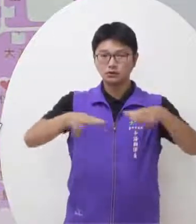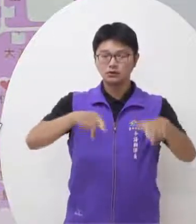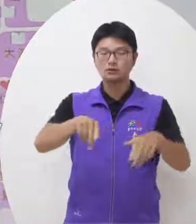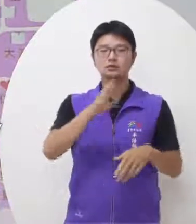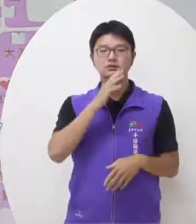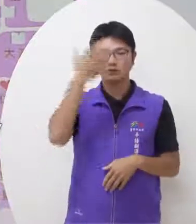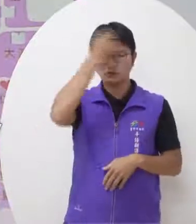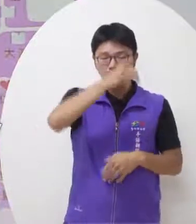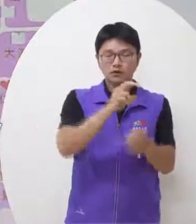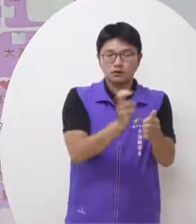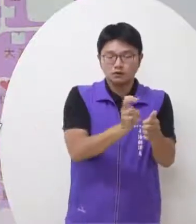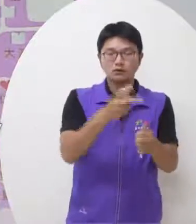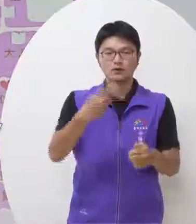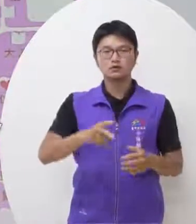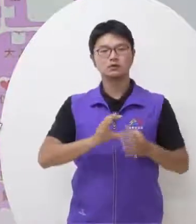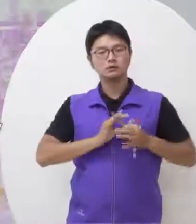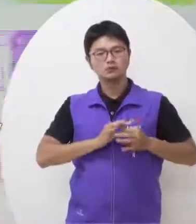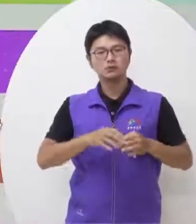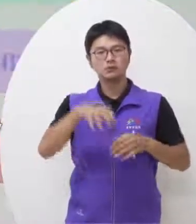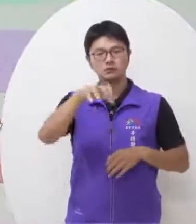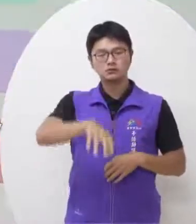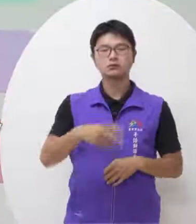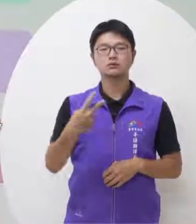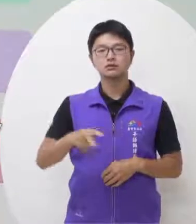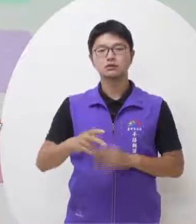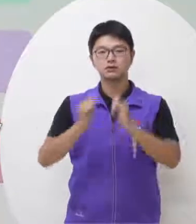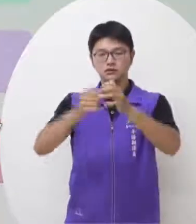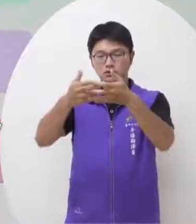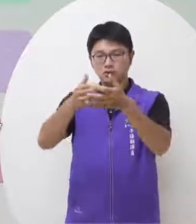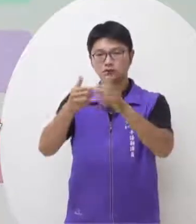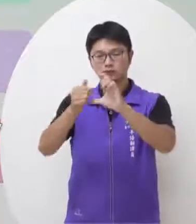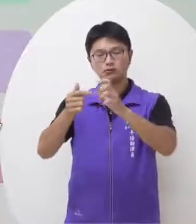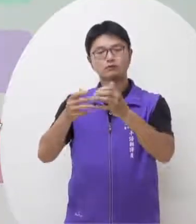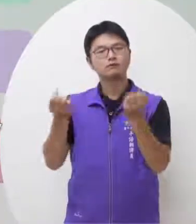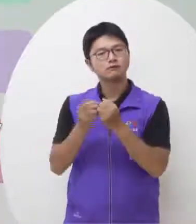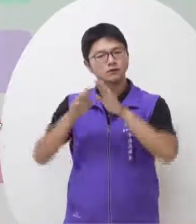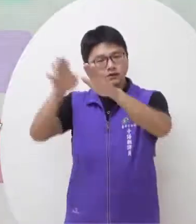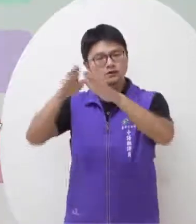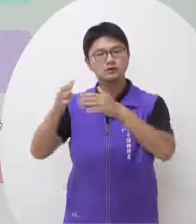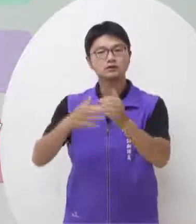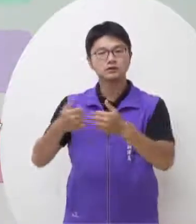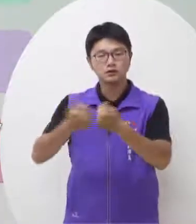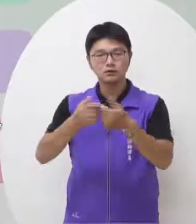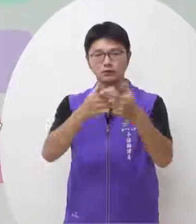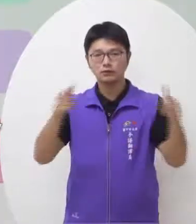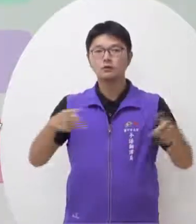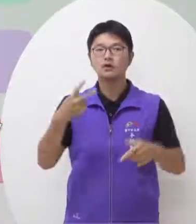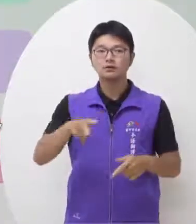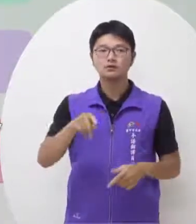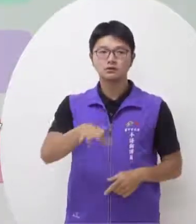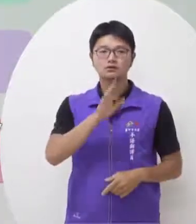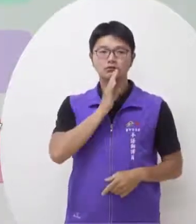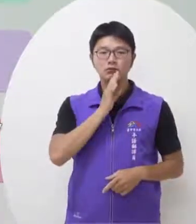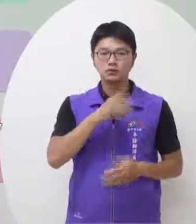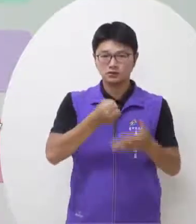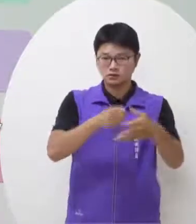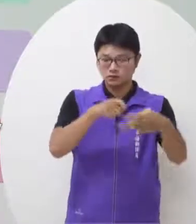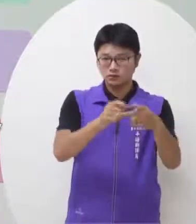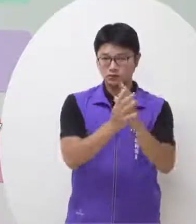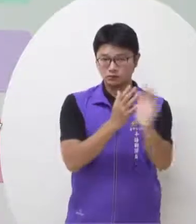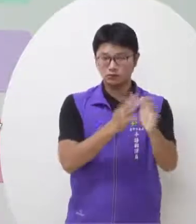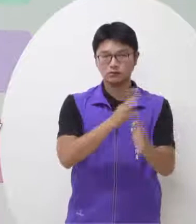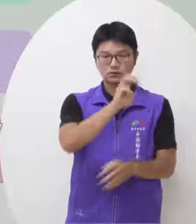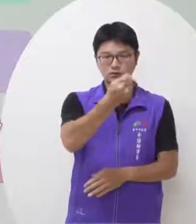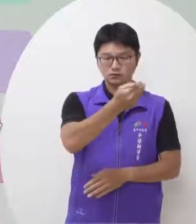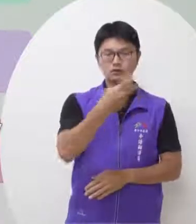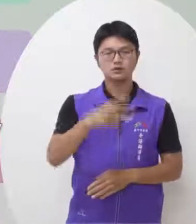院、食物银行跟社区发展学院啊。那在西屯每一个里，它都有爱邻守护志工队，所以目前有39队啊。那我们有一